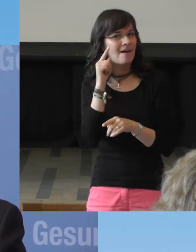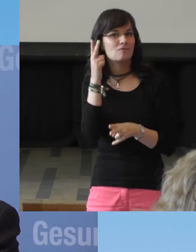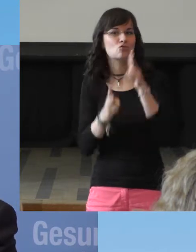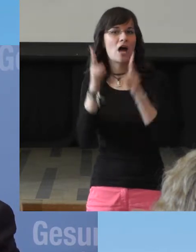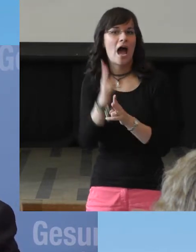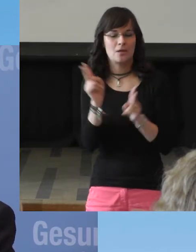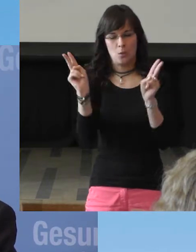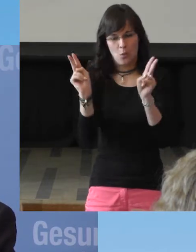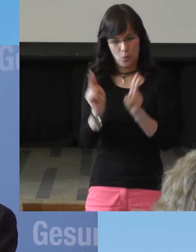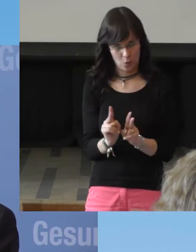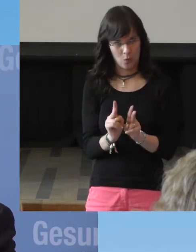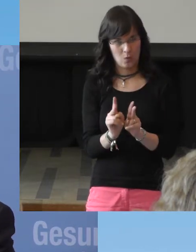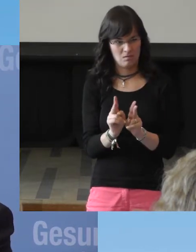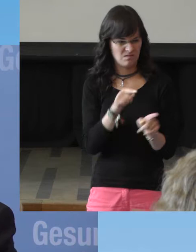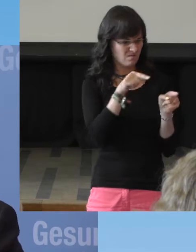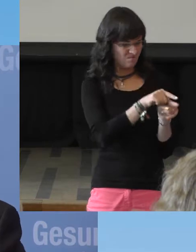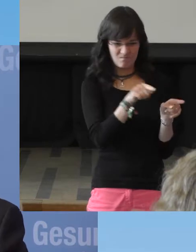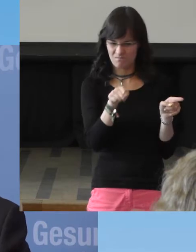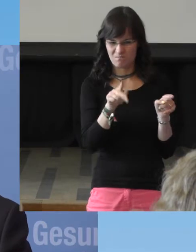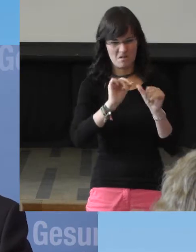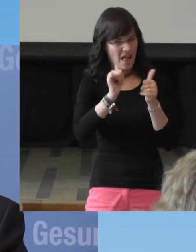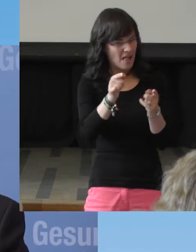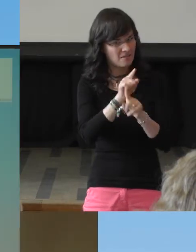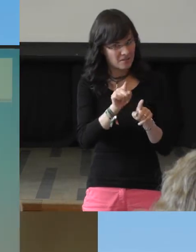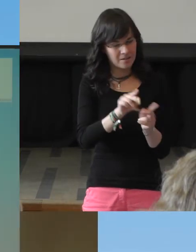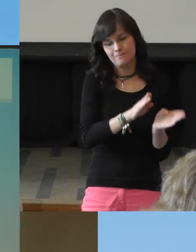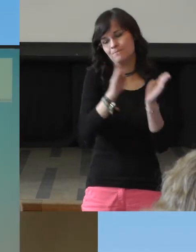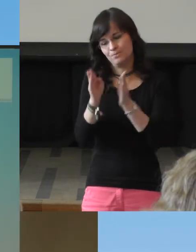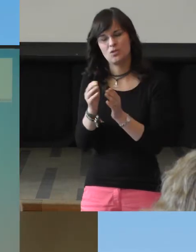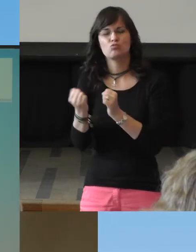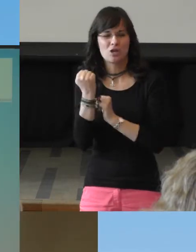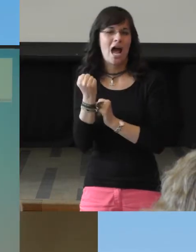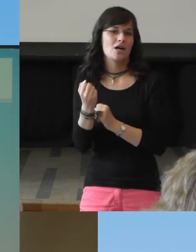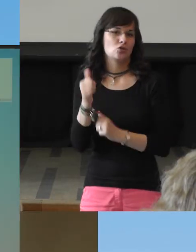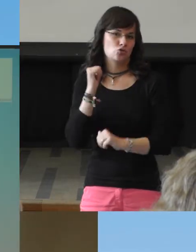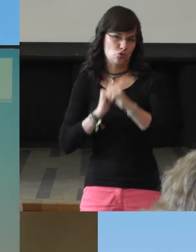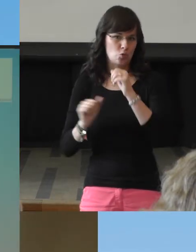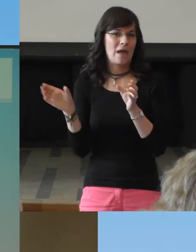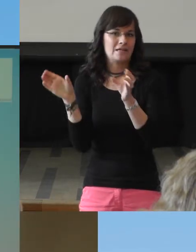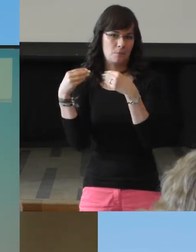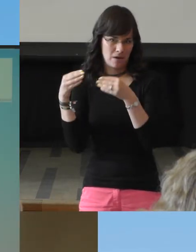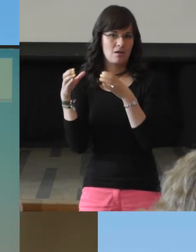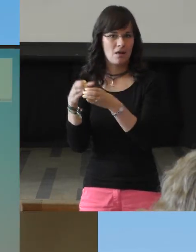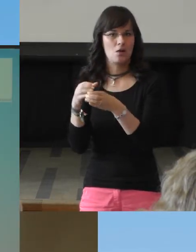würde man auf die Schmerzmittel, im Endeffekt greifen auch zum Beispiel auf die stärkeren Schmerzmittel aus dem Opium-Morphium-Bereich.